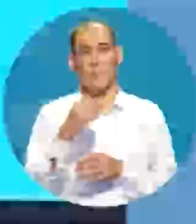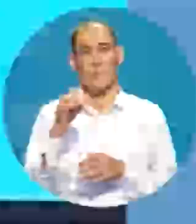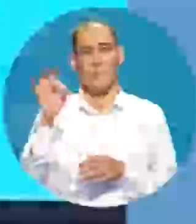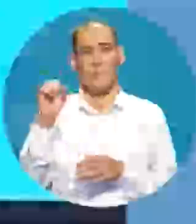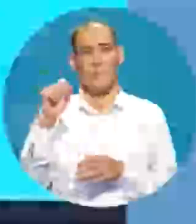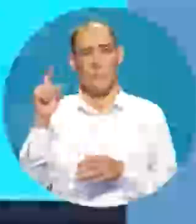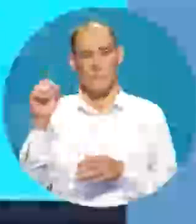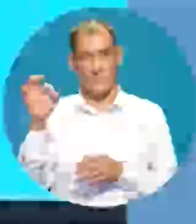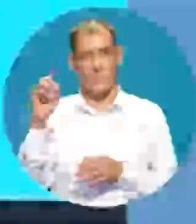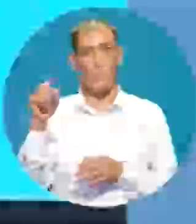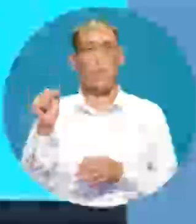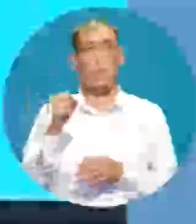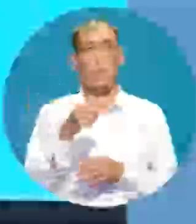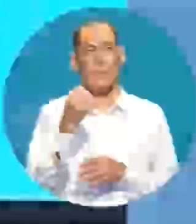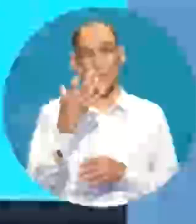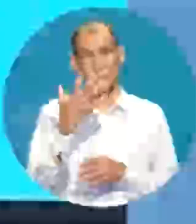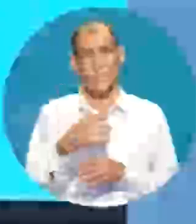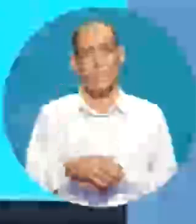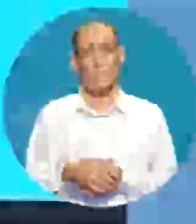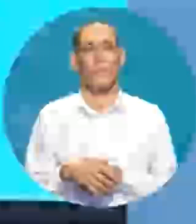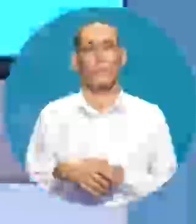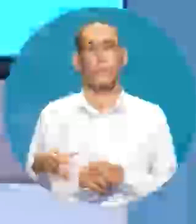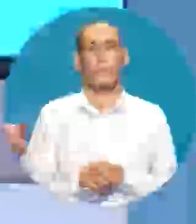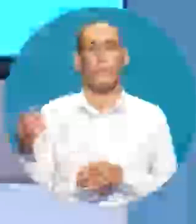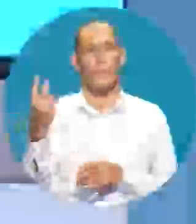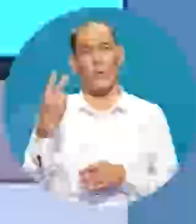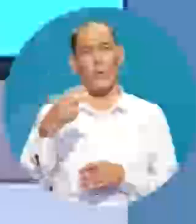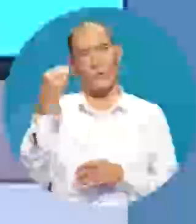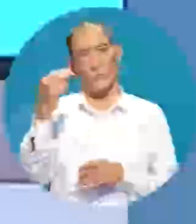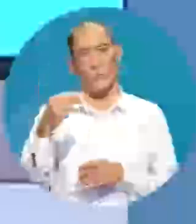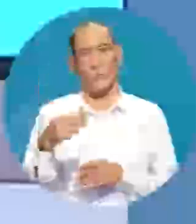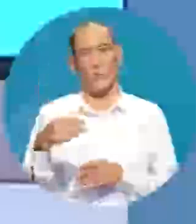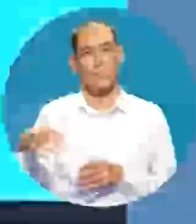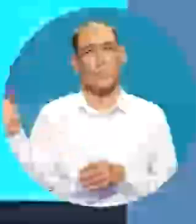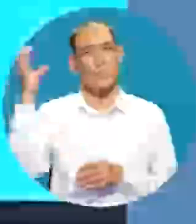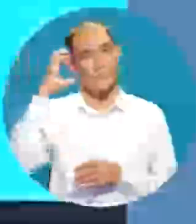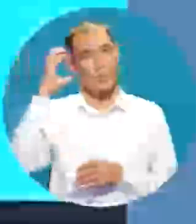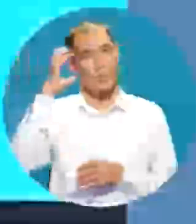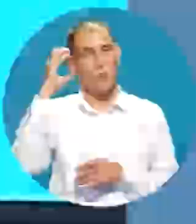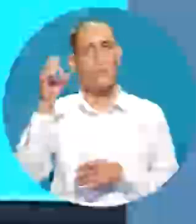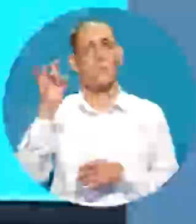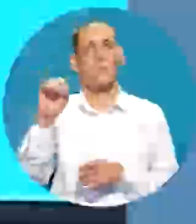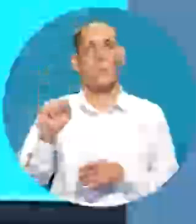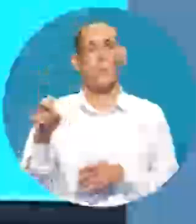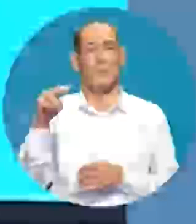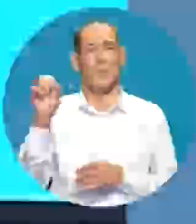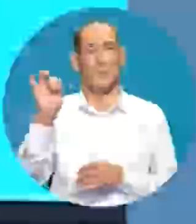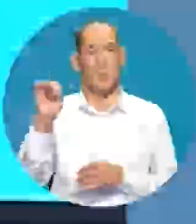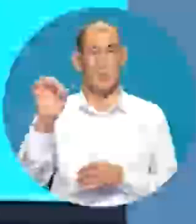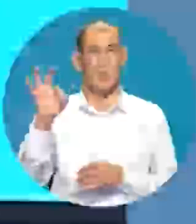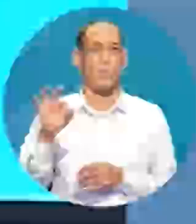oquşlar, endi keyingi şınıqımızğa ötemiz. Ekranğa nenin suret çıktı? Quyaşımızdın suret